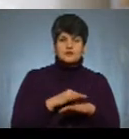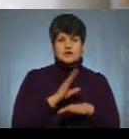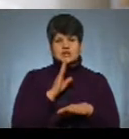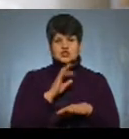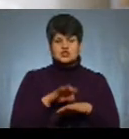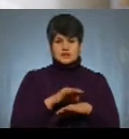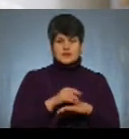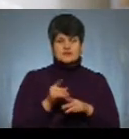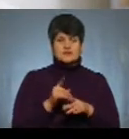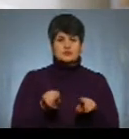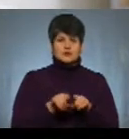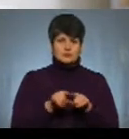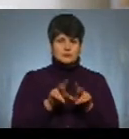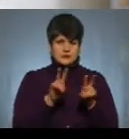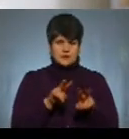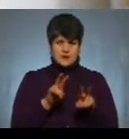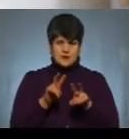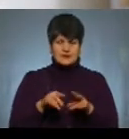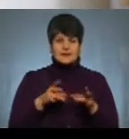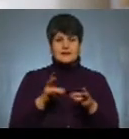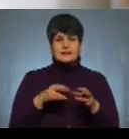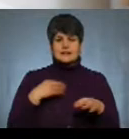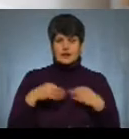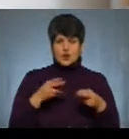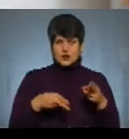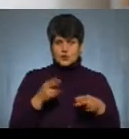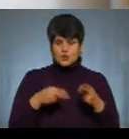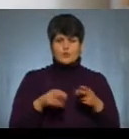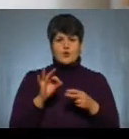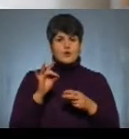жінкою. Вони оглянуті суміжними спеціалістами, оглянуті нейрохірургом,